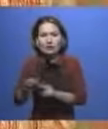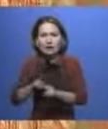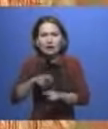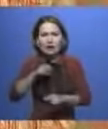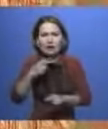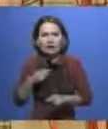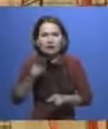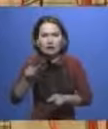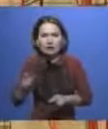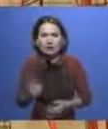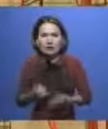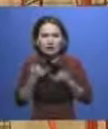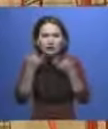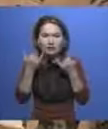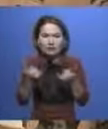ардақ тұтуды насихаттау.